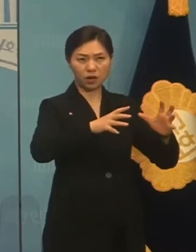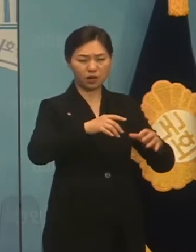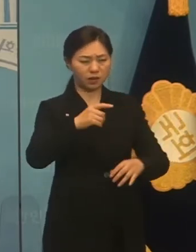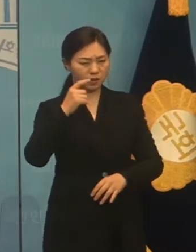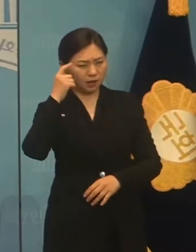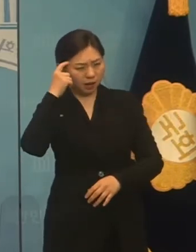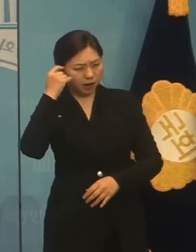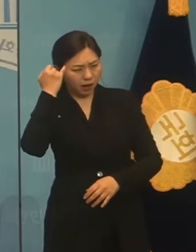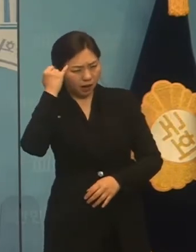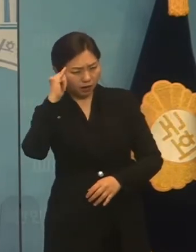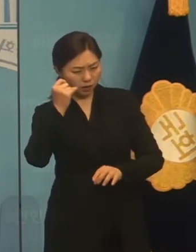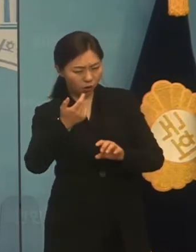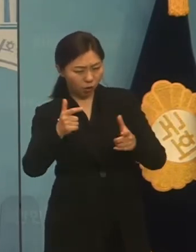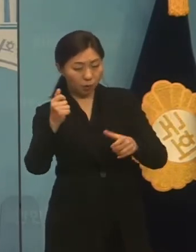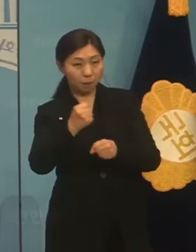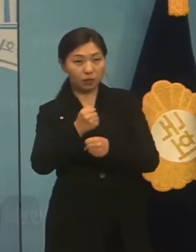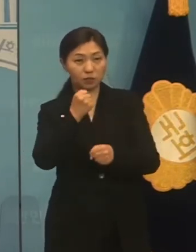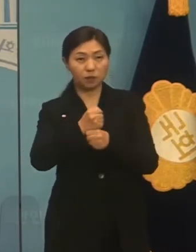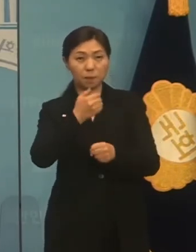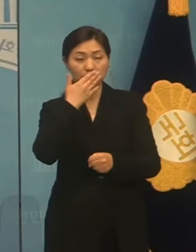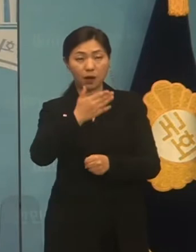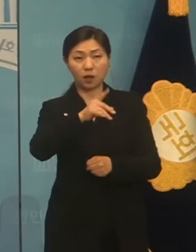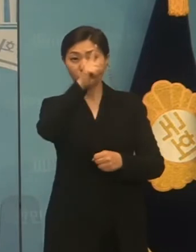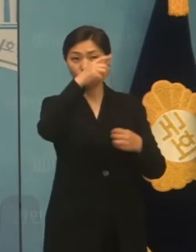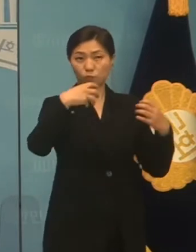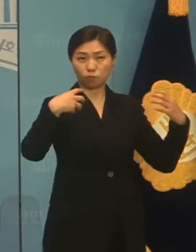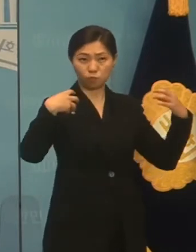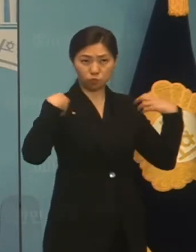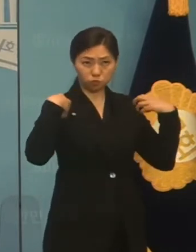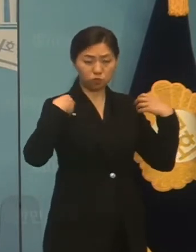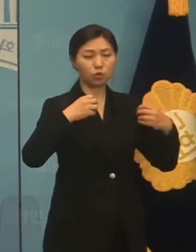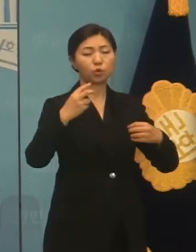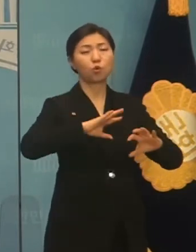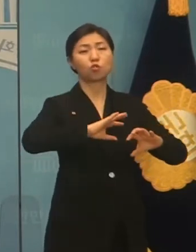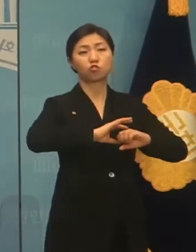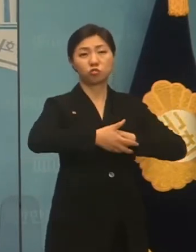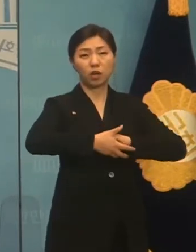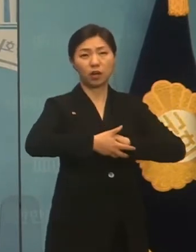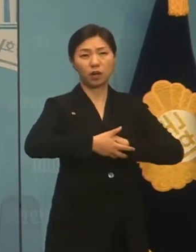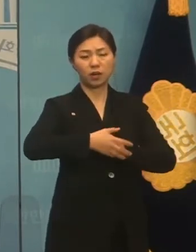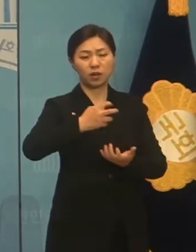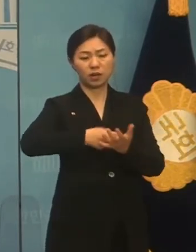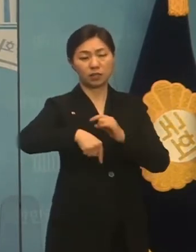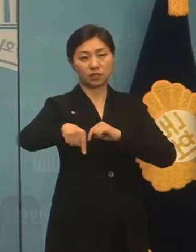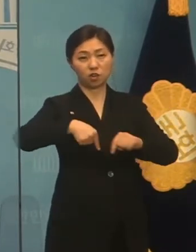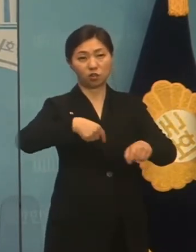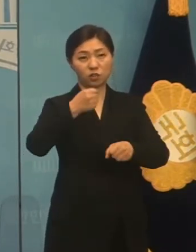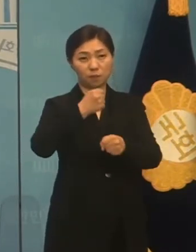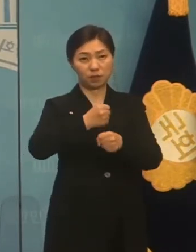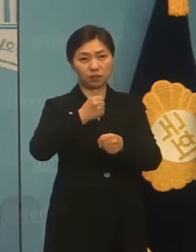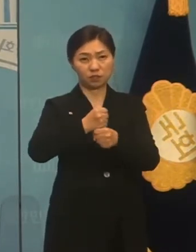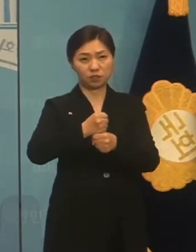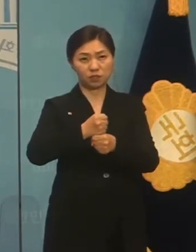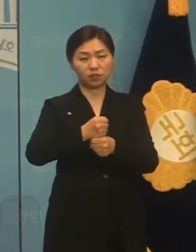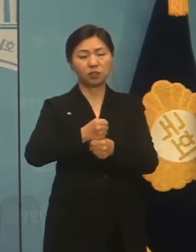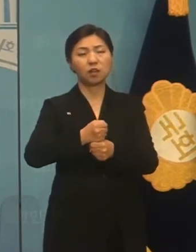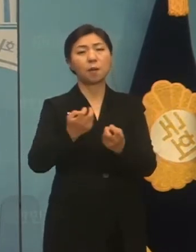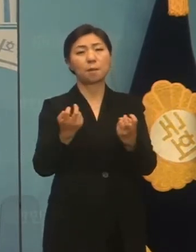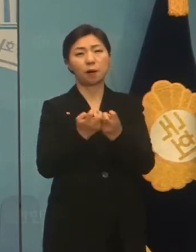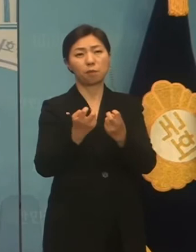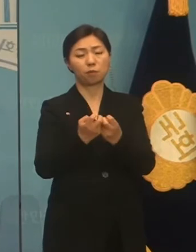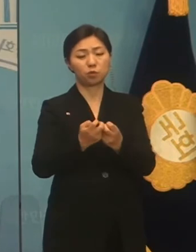지역과 국가의 정책 공약과 전략을 중장기적으로 당 차원에서 마련해 나가도록